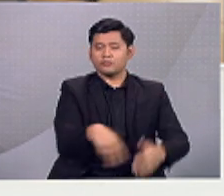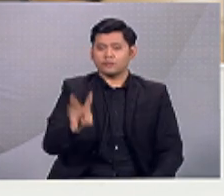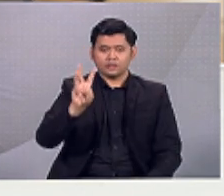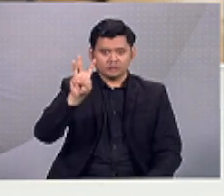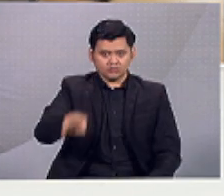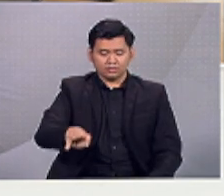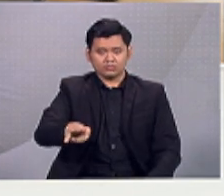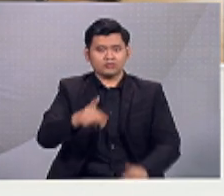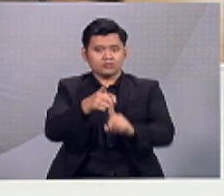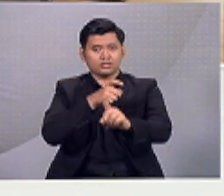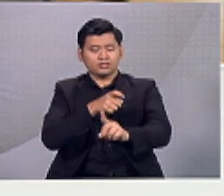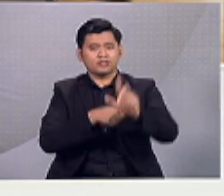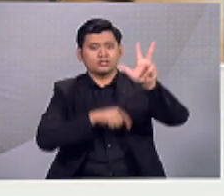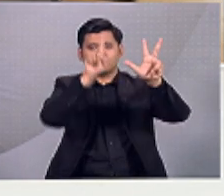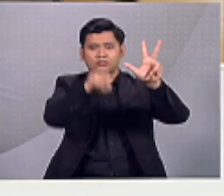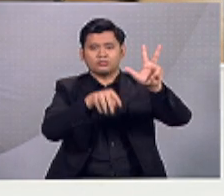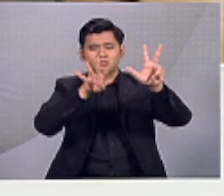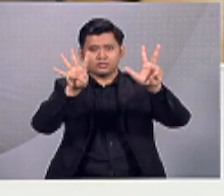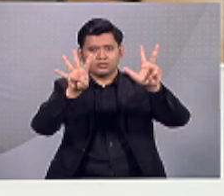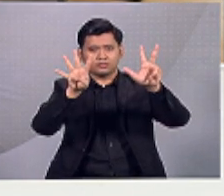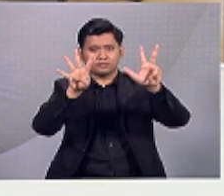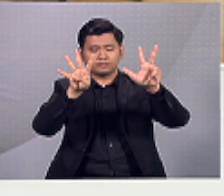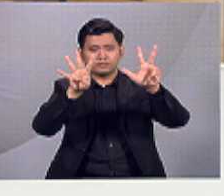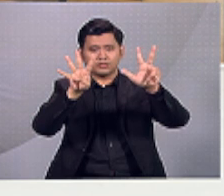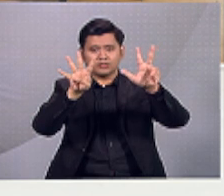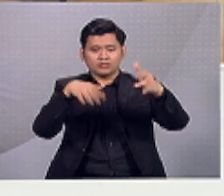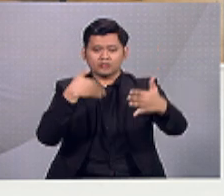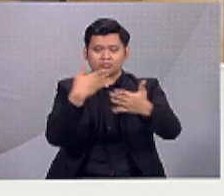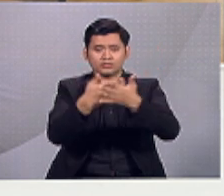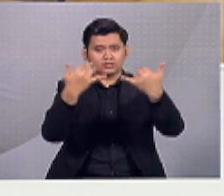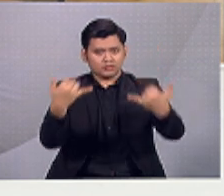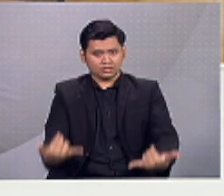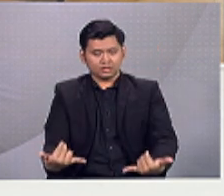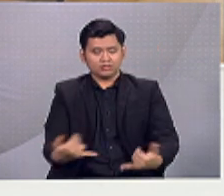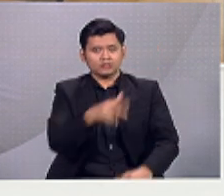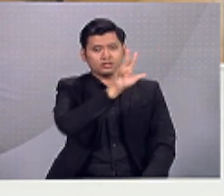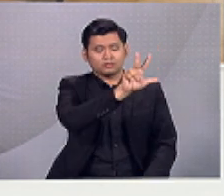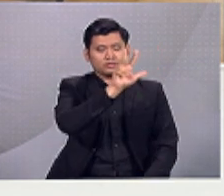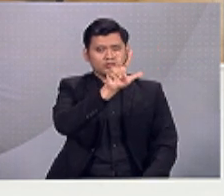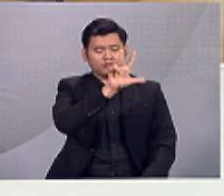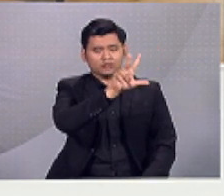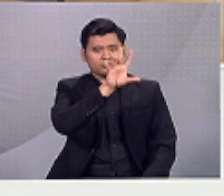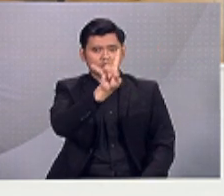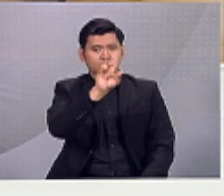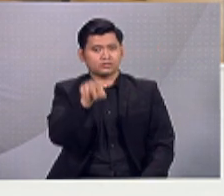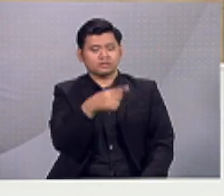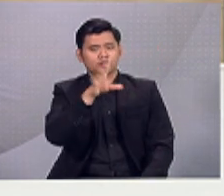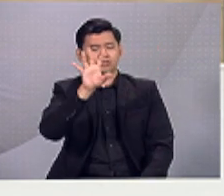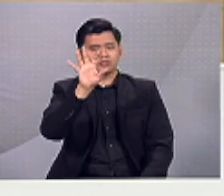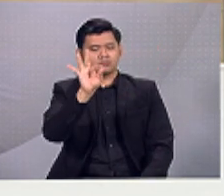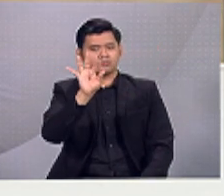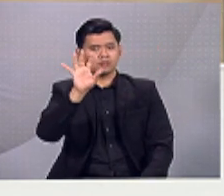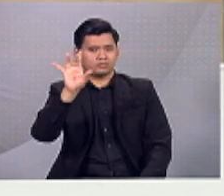3 April 2020. Dan sehingga hari ini, seramai 37,098 individu telah